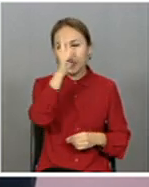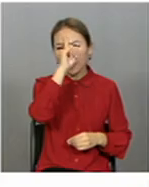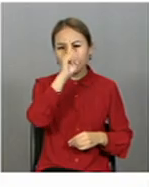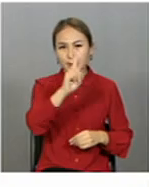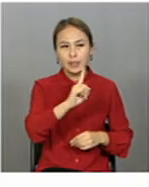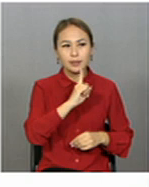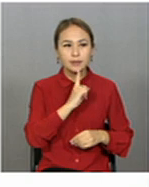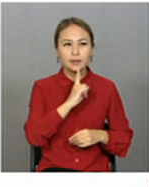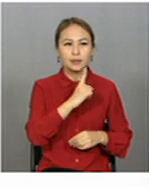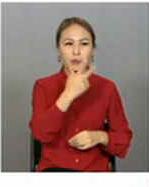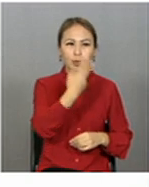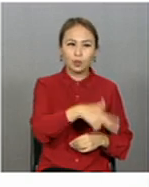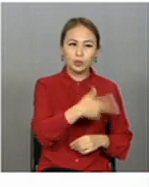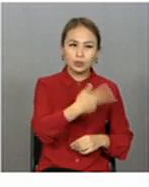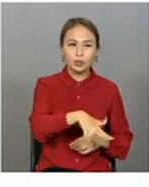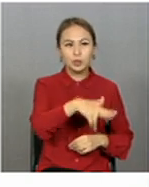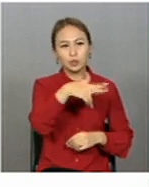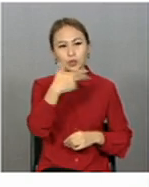екен. Бір ай